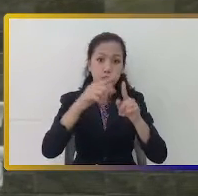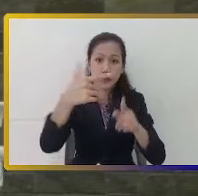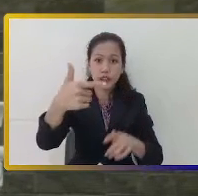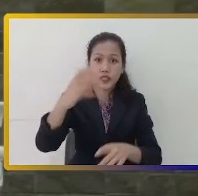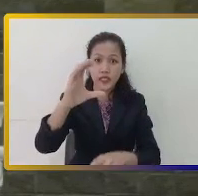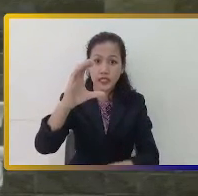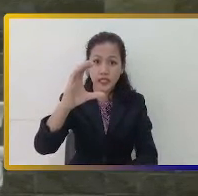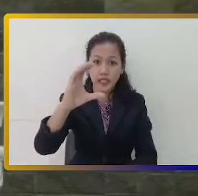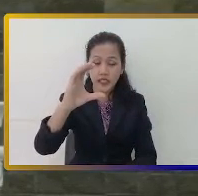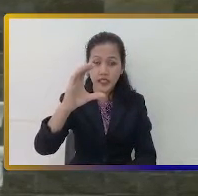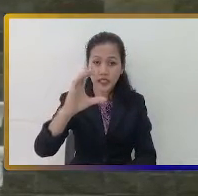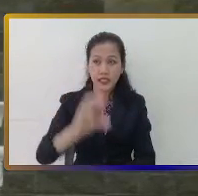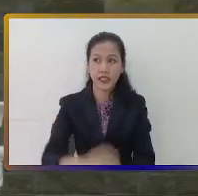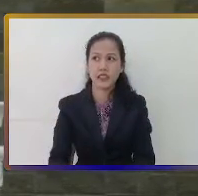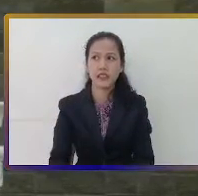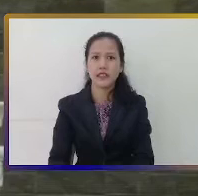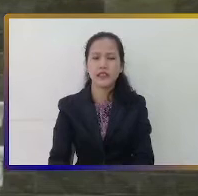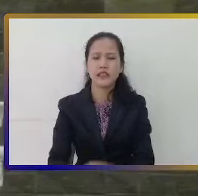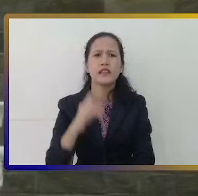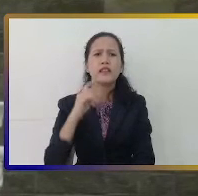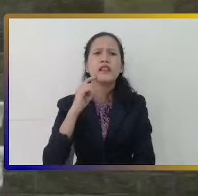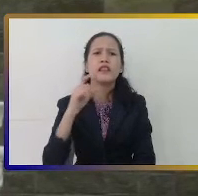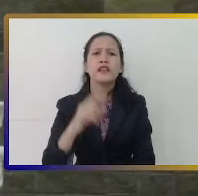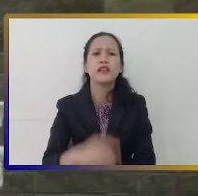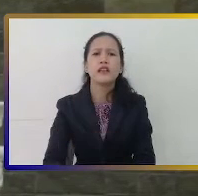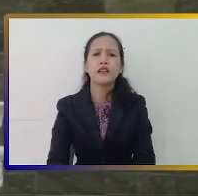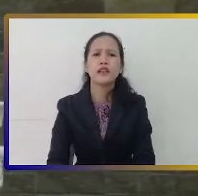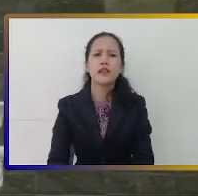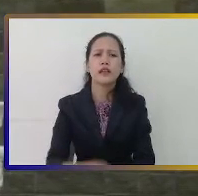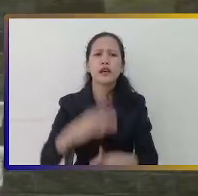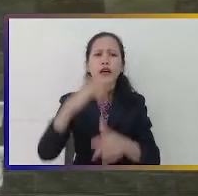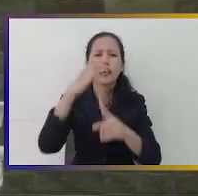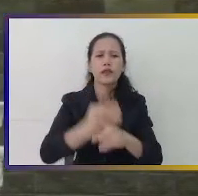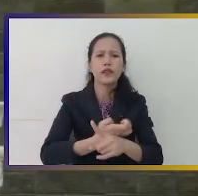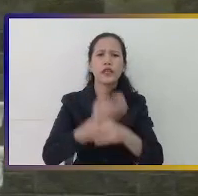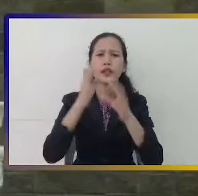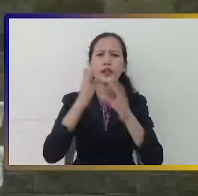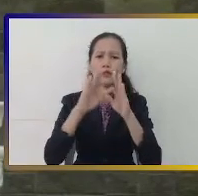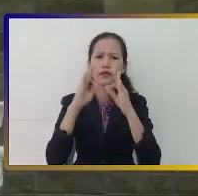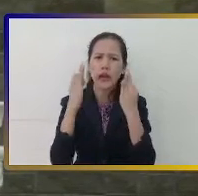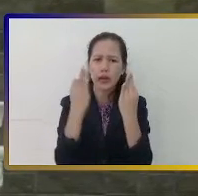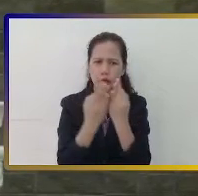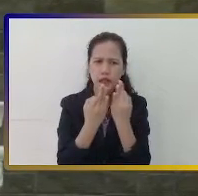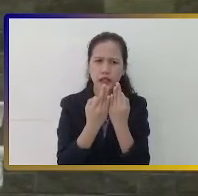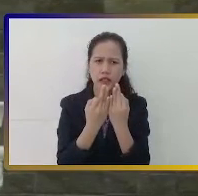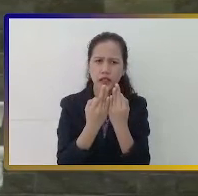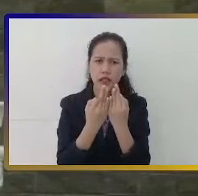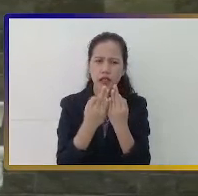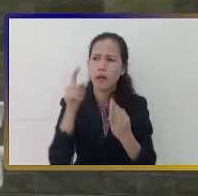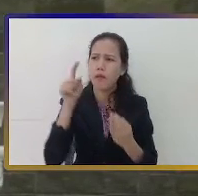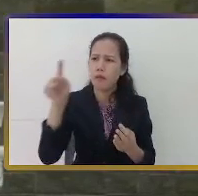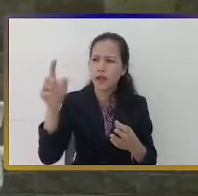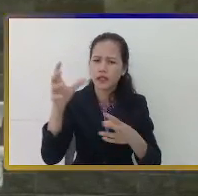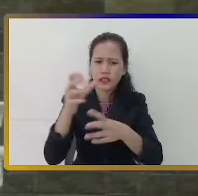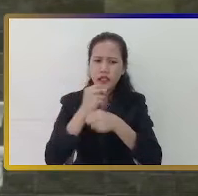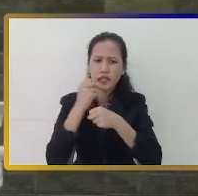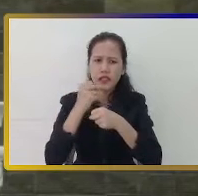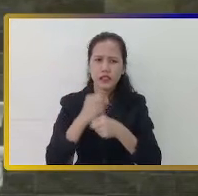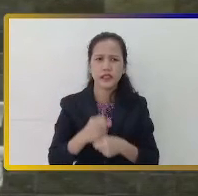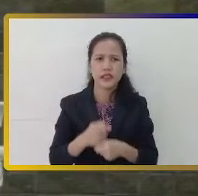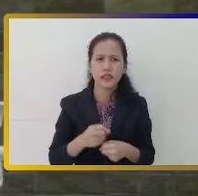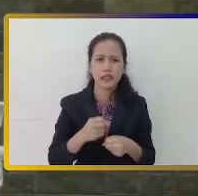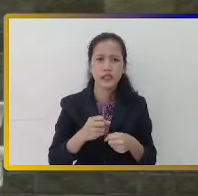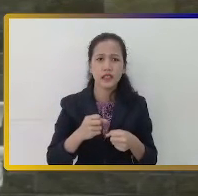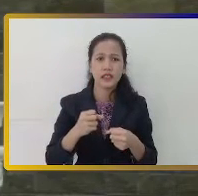Mm. Sabi ko, bawat family, get a copy. Get a